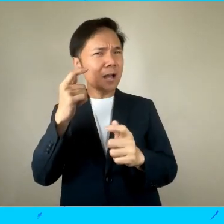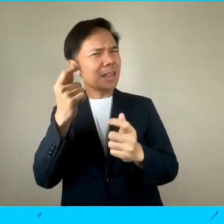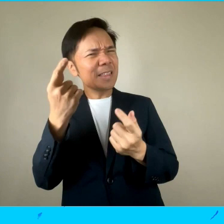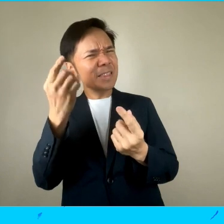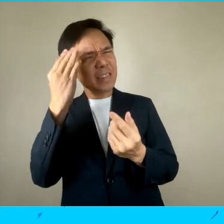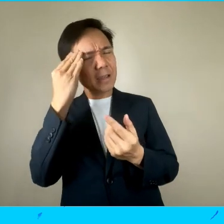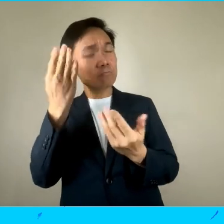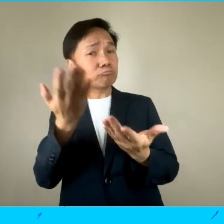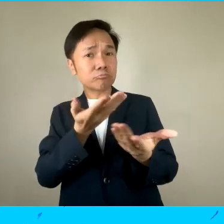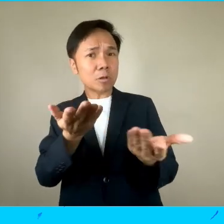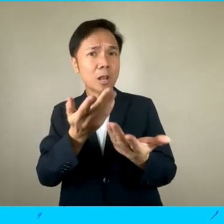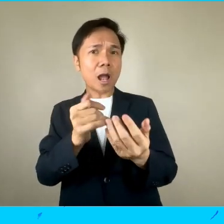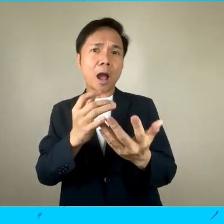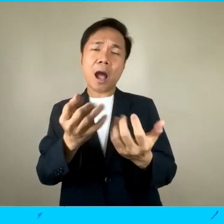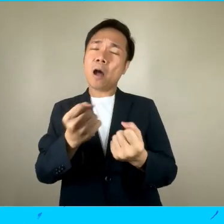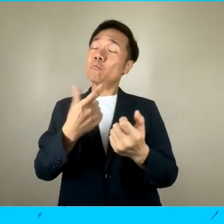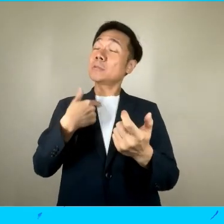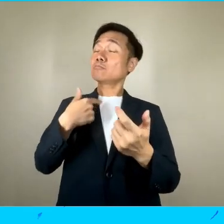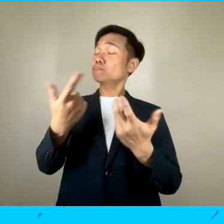ça inclut